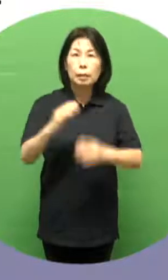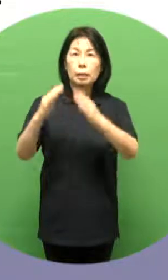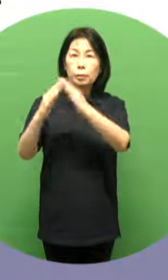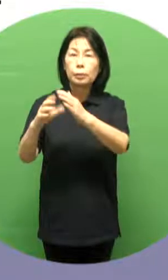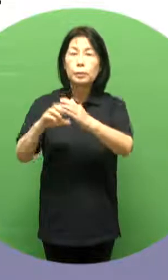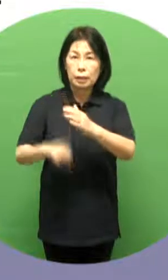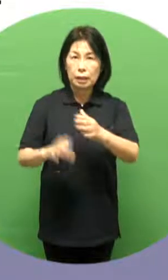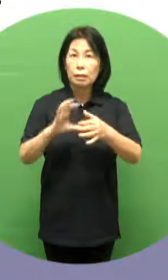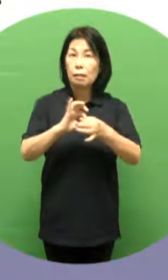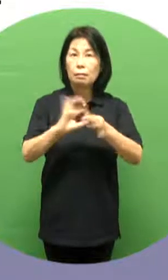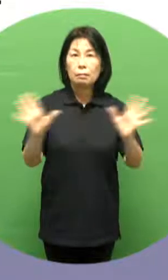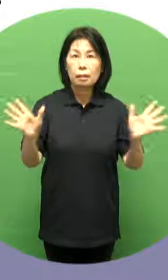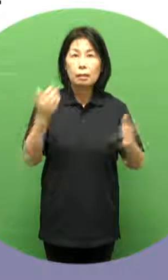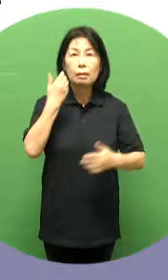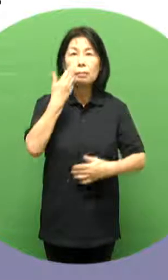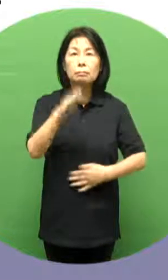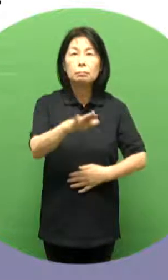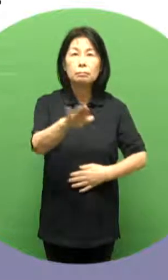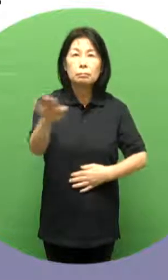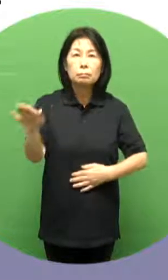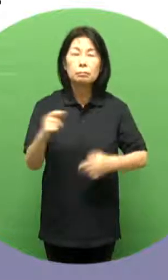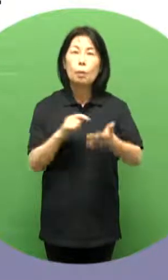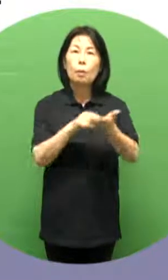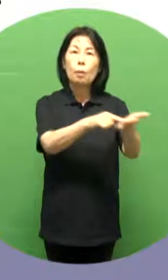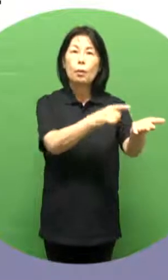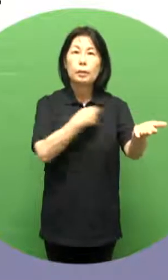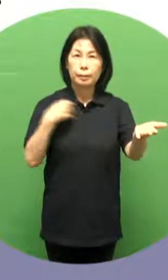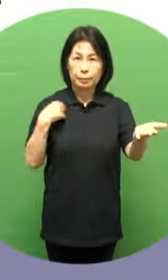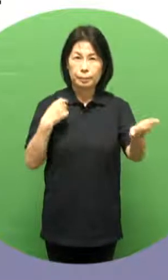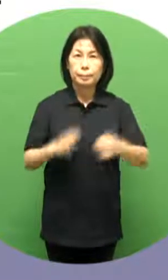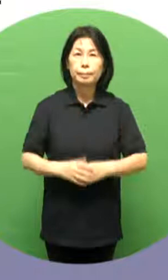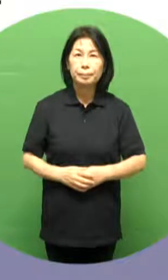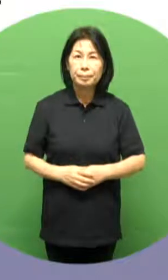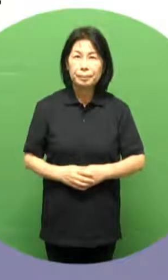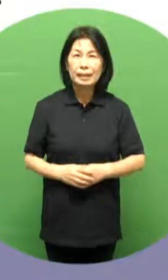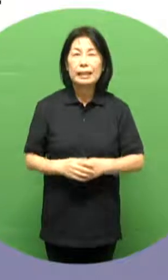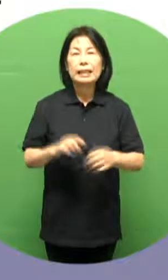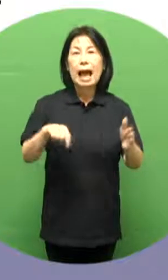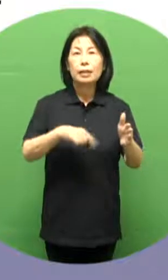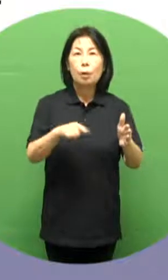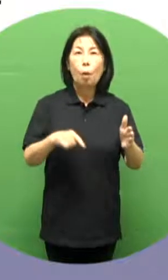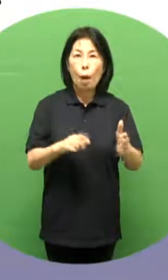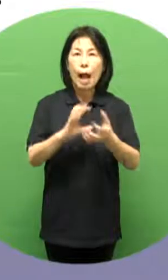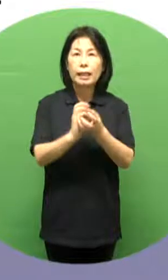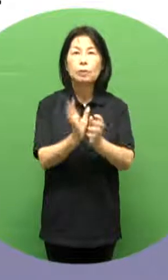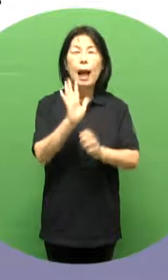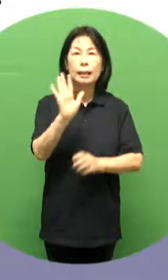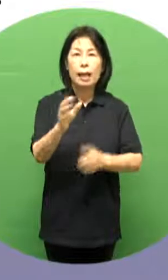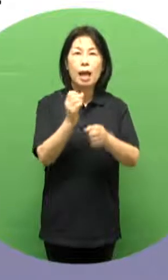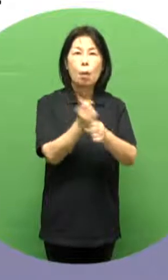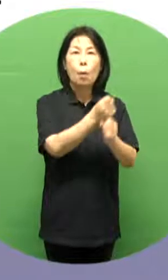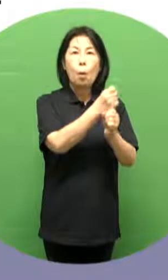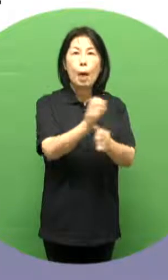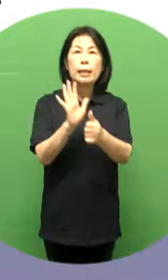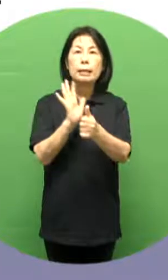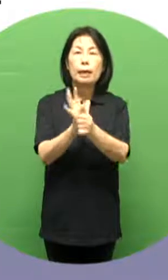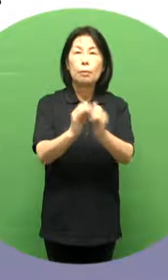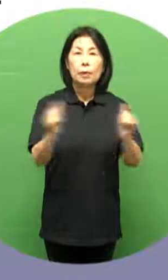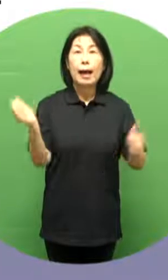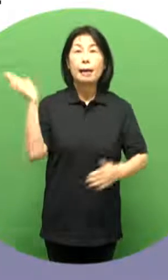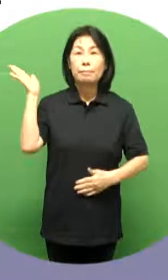を問わず誰でも申し込みができます。詳しくは岩手応援サポーターで検索してください